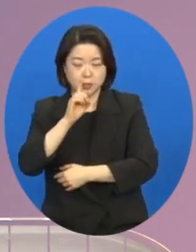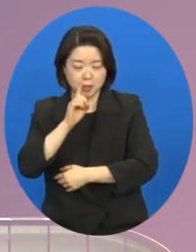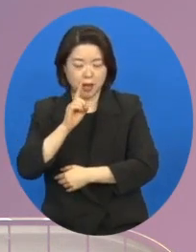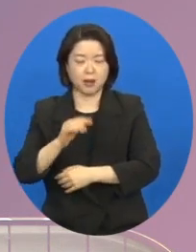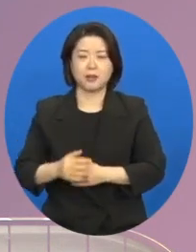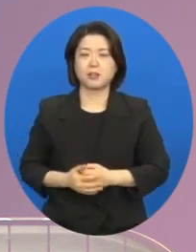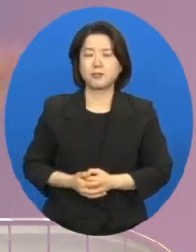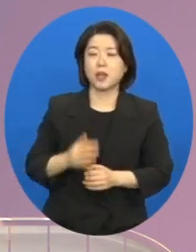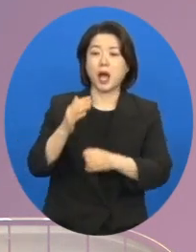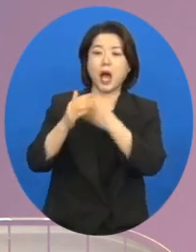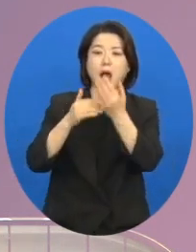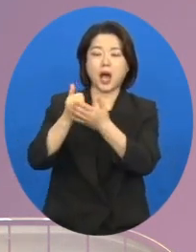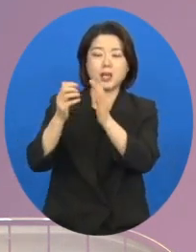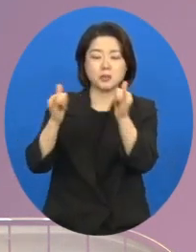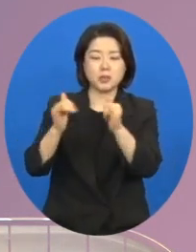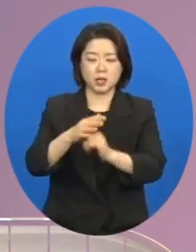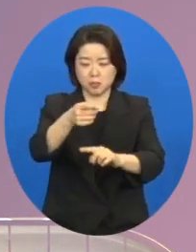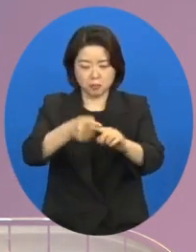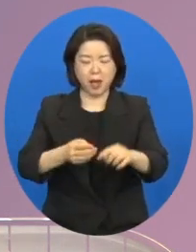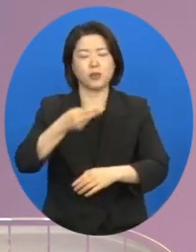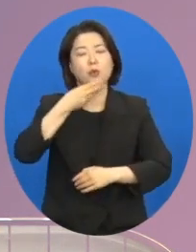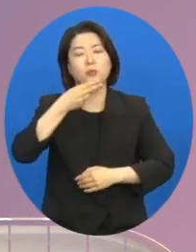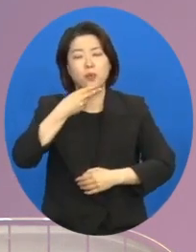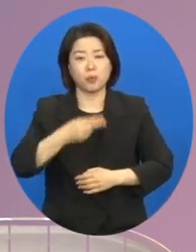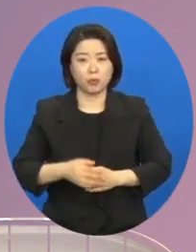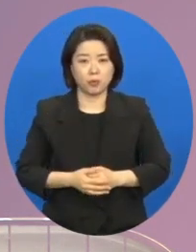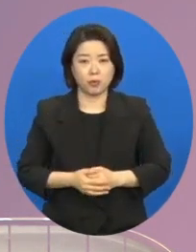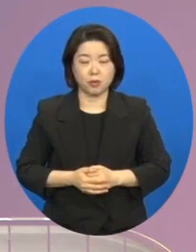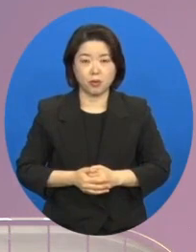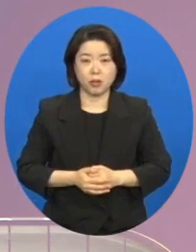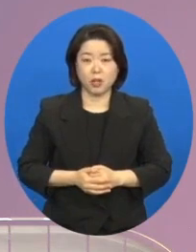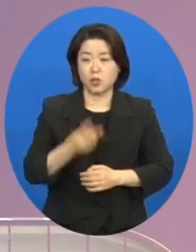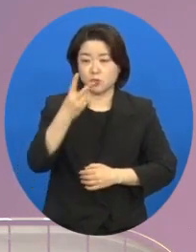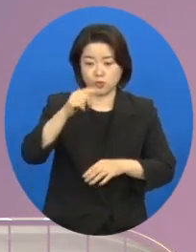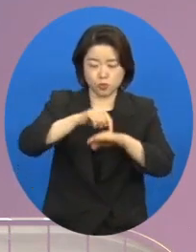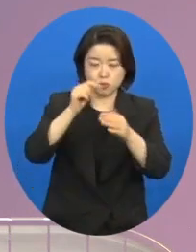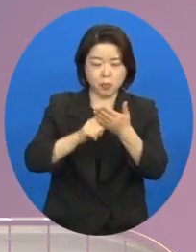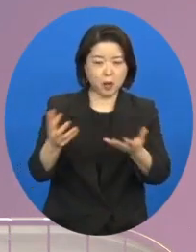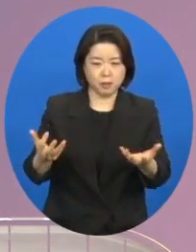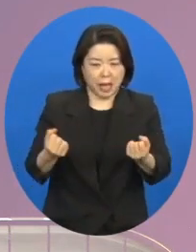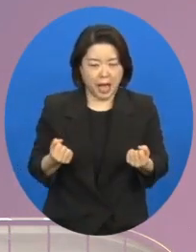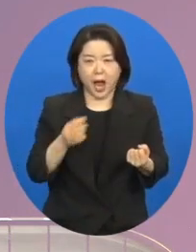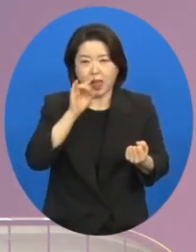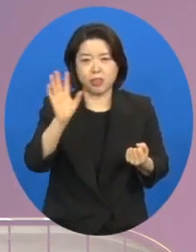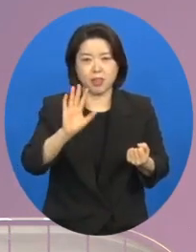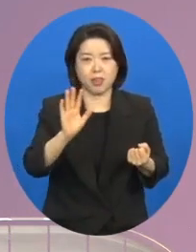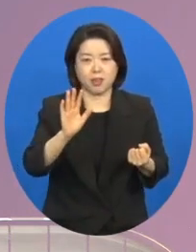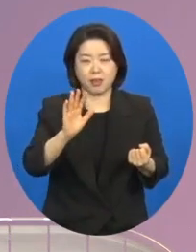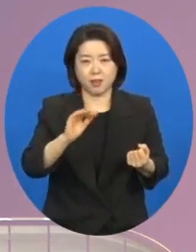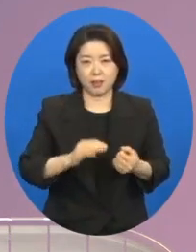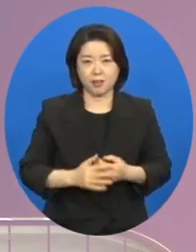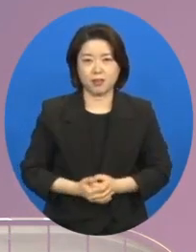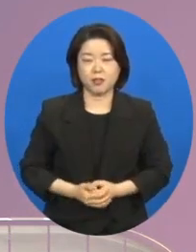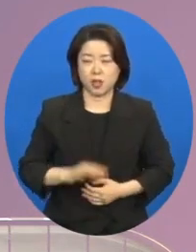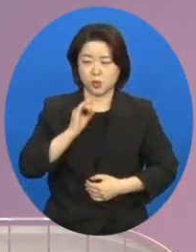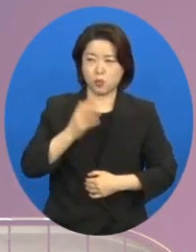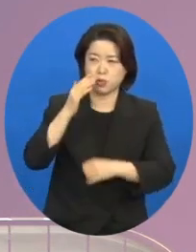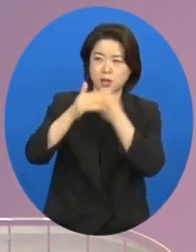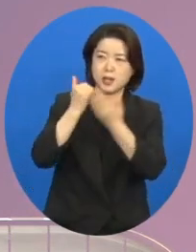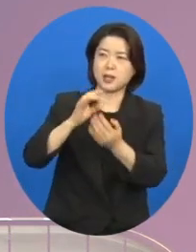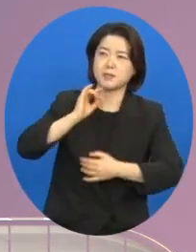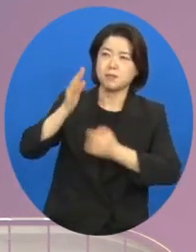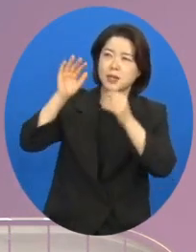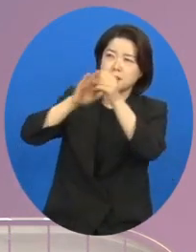하나님의 사람은 반반은 없다라는 거죠. 이것이 뭐죠? 두 마음을 품을 수 없다는 거예요. 오직 하나님만